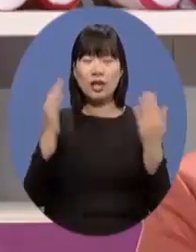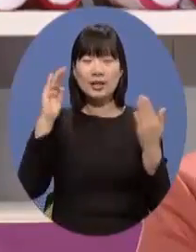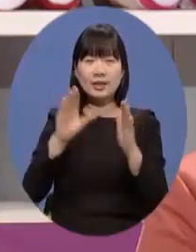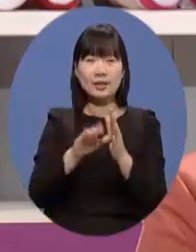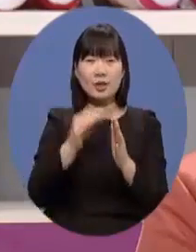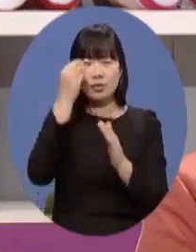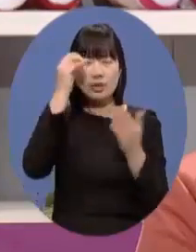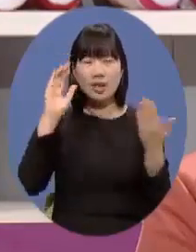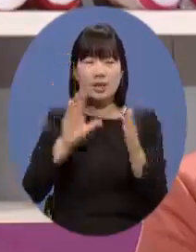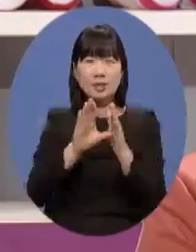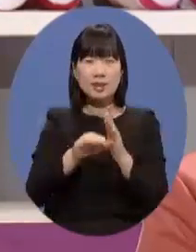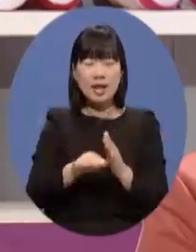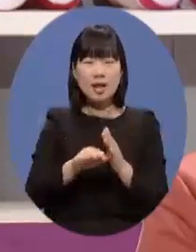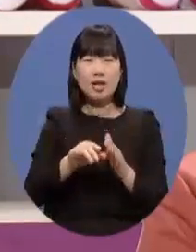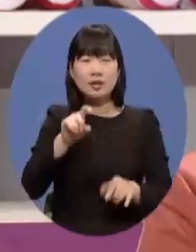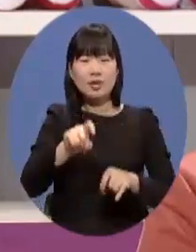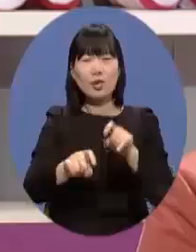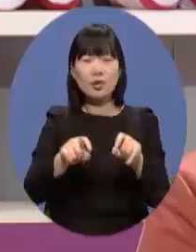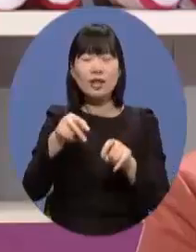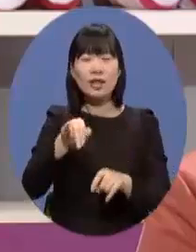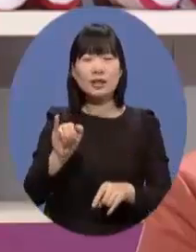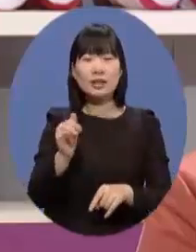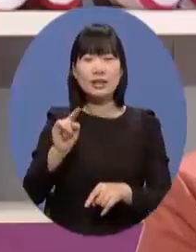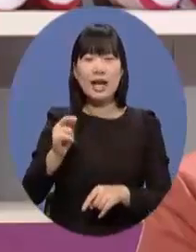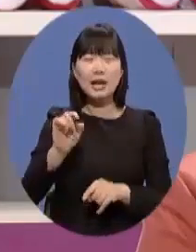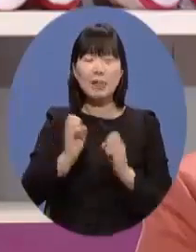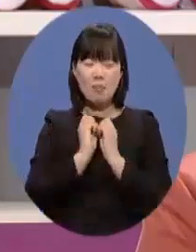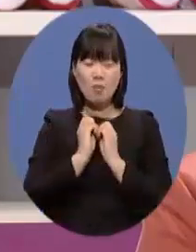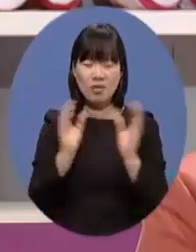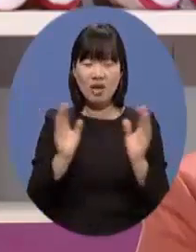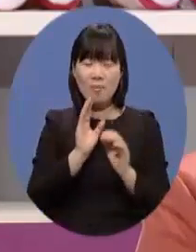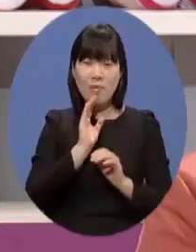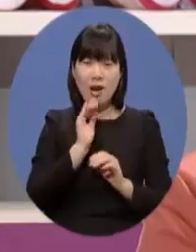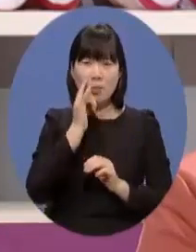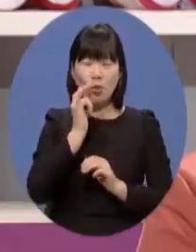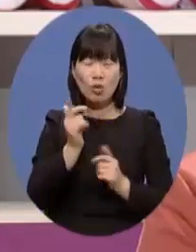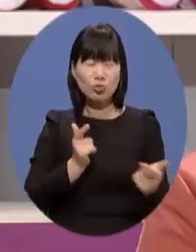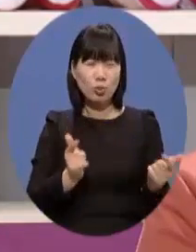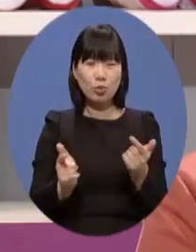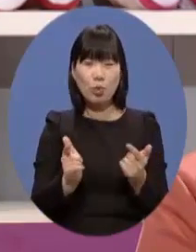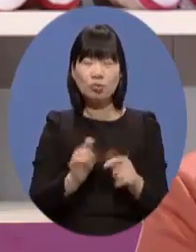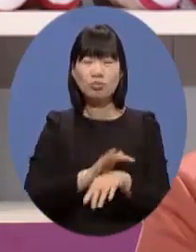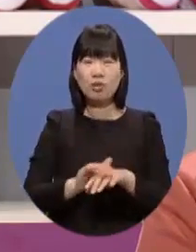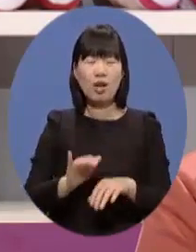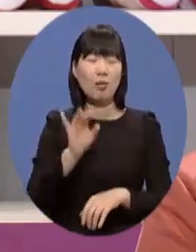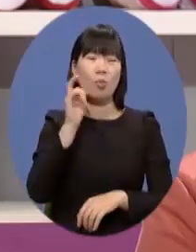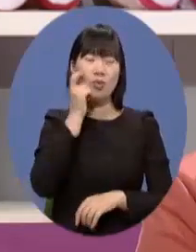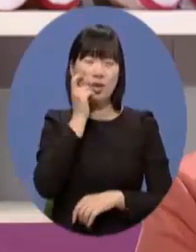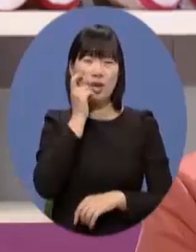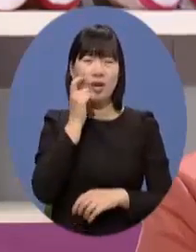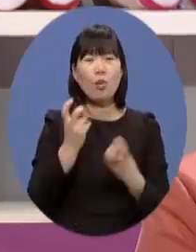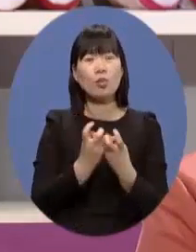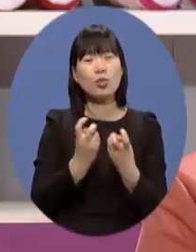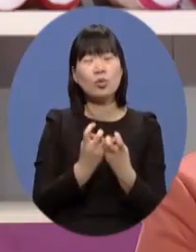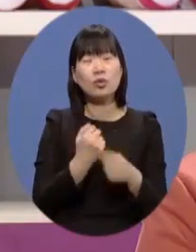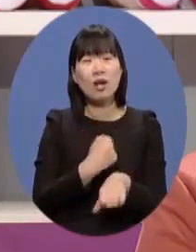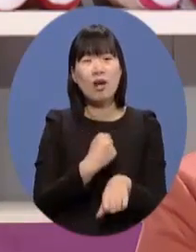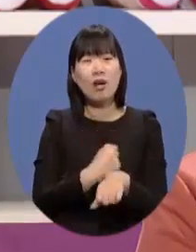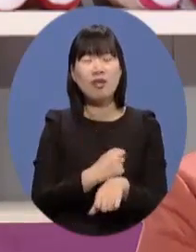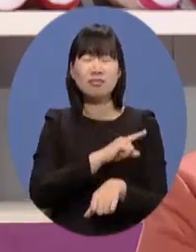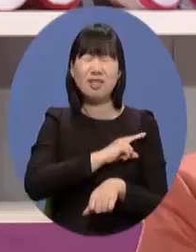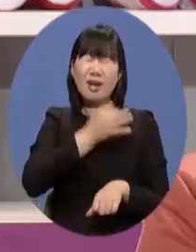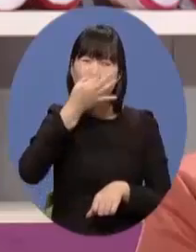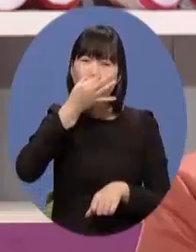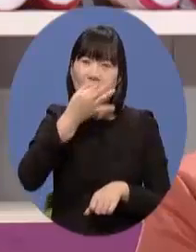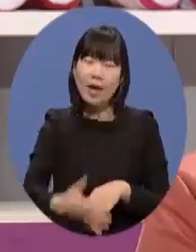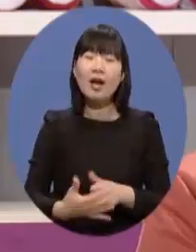고등학생 때까지 걸어다니는 시한폭탄이라고 하잖아요, 예. 선생님. 부모가 컨트롤할 수 없는 경우가 많아요. 그렇죠. 어떻게 해줘야 될지. 저도 이제 제일 힘들어요.